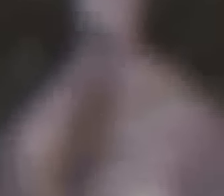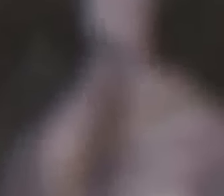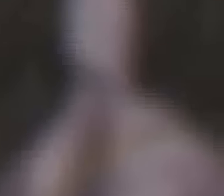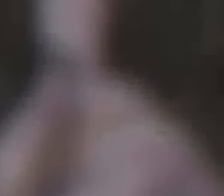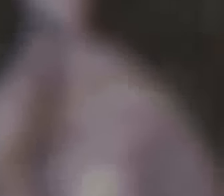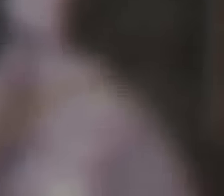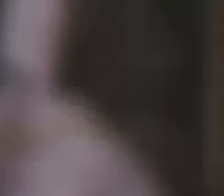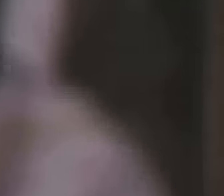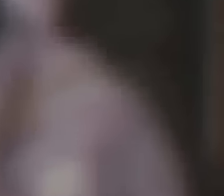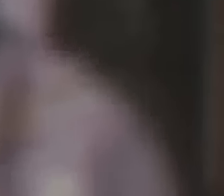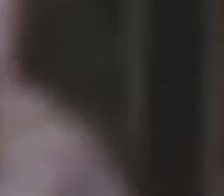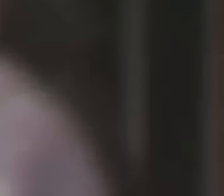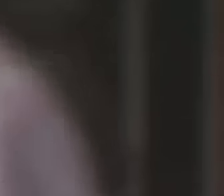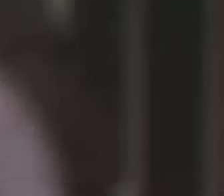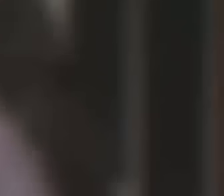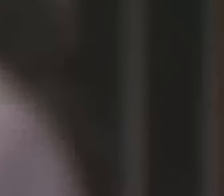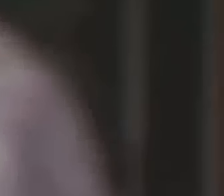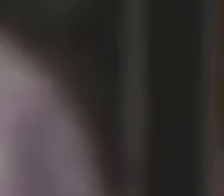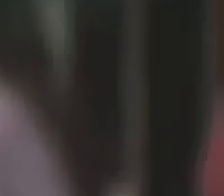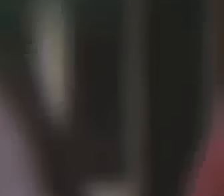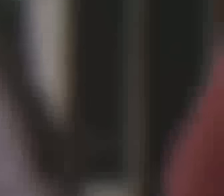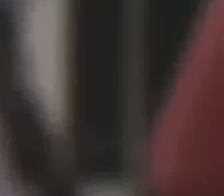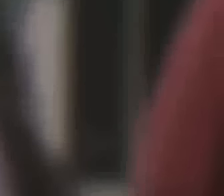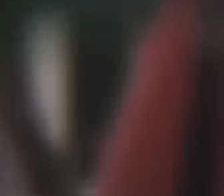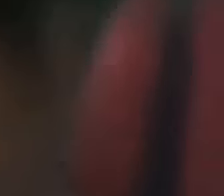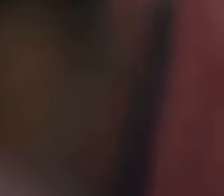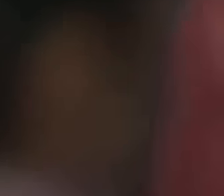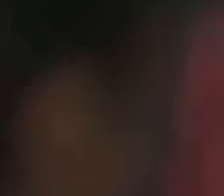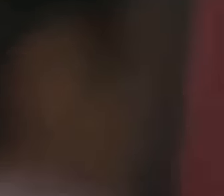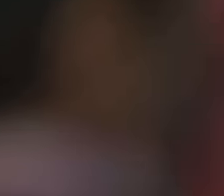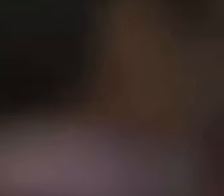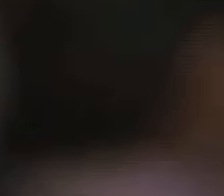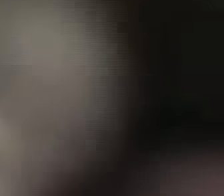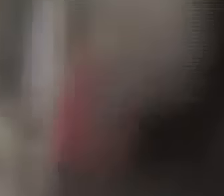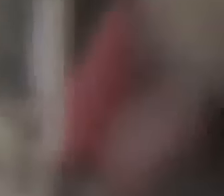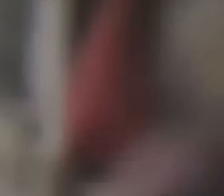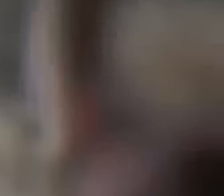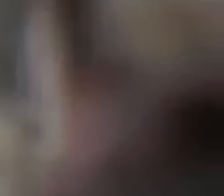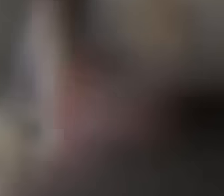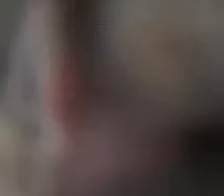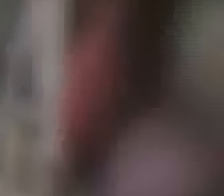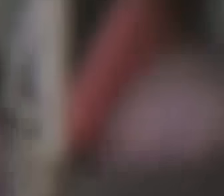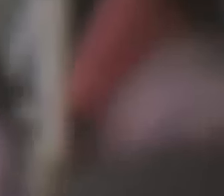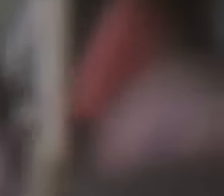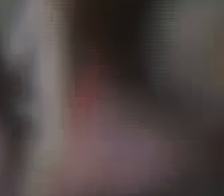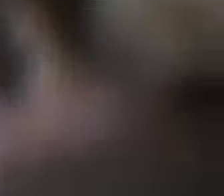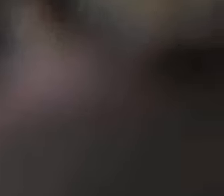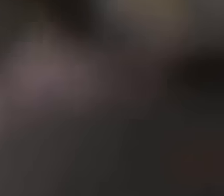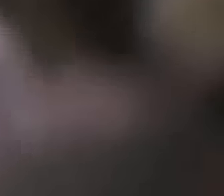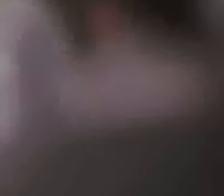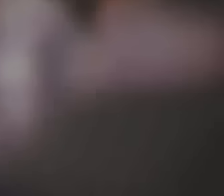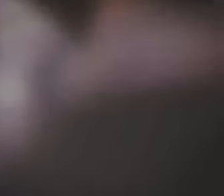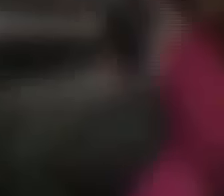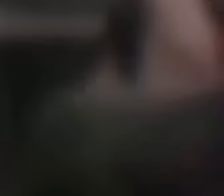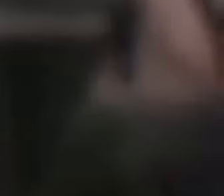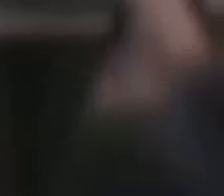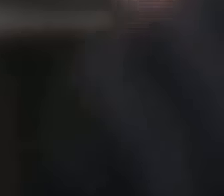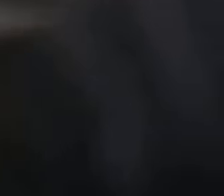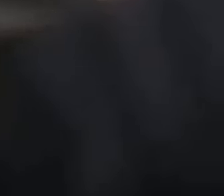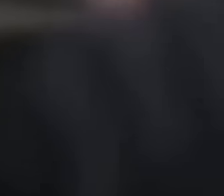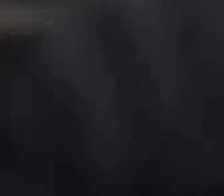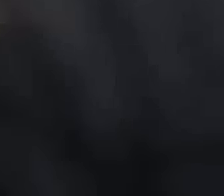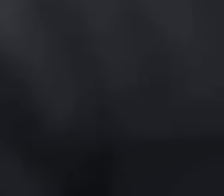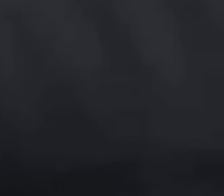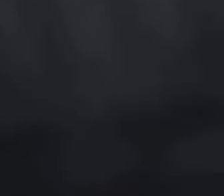조사는 MBC 강원 3사를 비롯한 돈의 다섯 개 언론사가 케이스탯 리서치에 의뢰해 지난달 30일부터